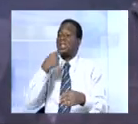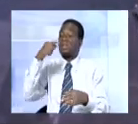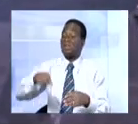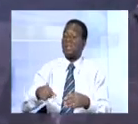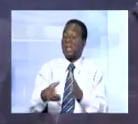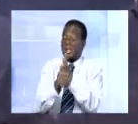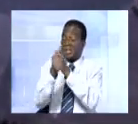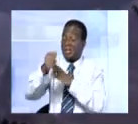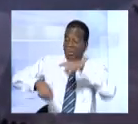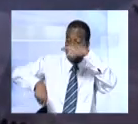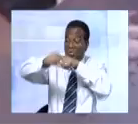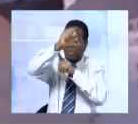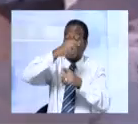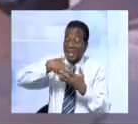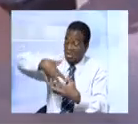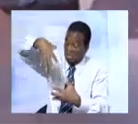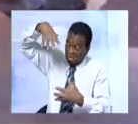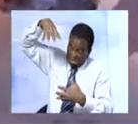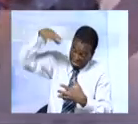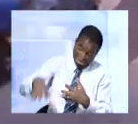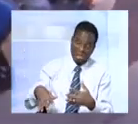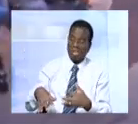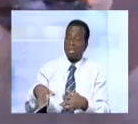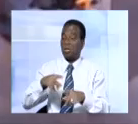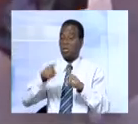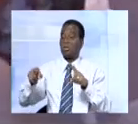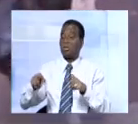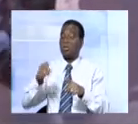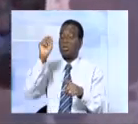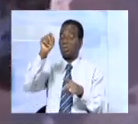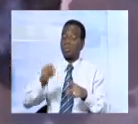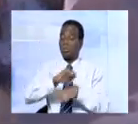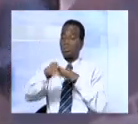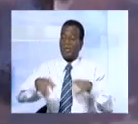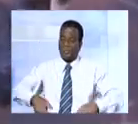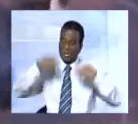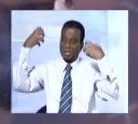services publics, la corruption et les milliards investis dans la construction des stades du Mondial.